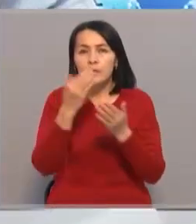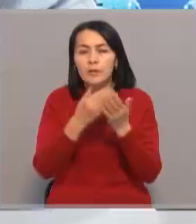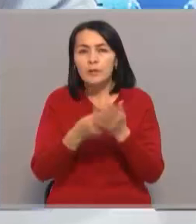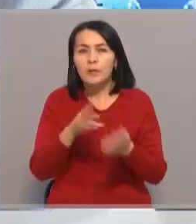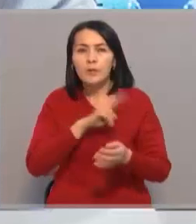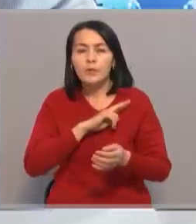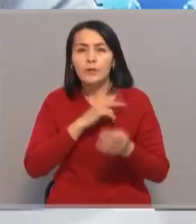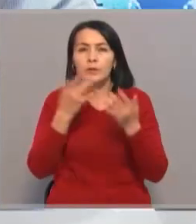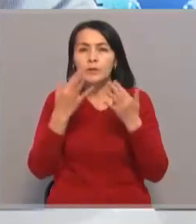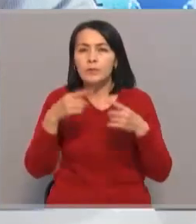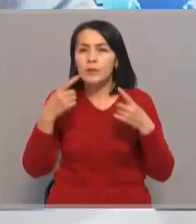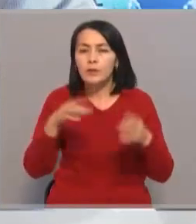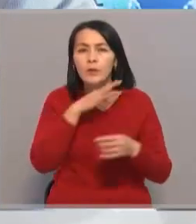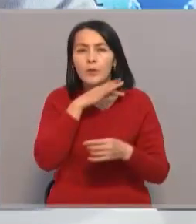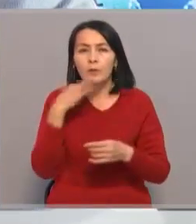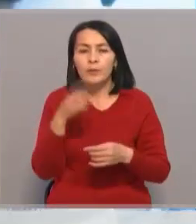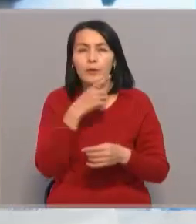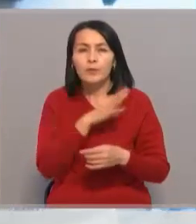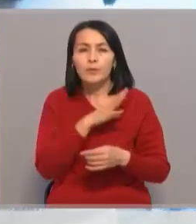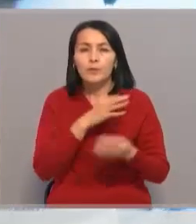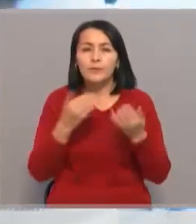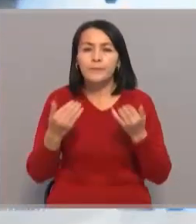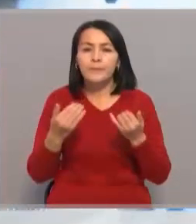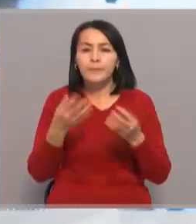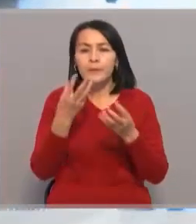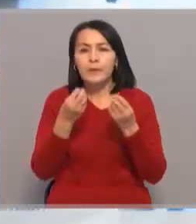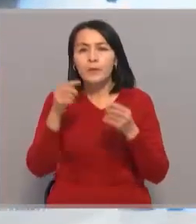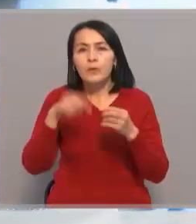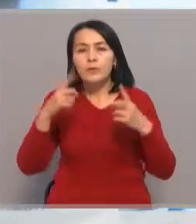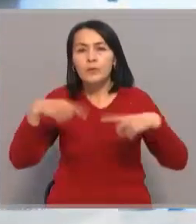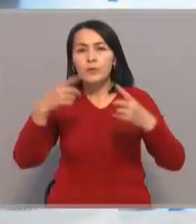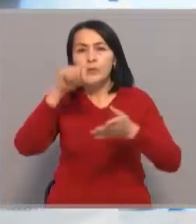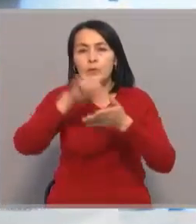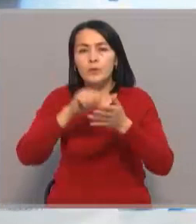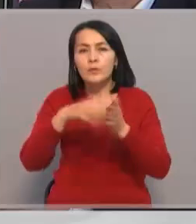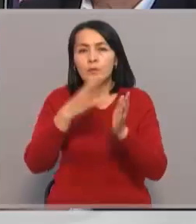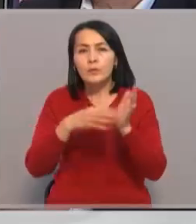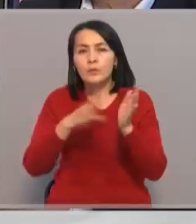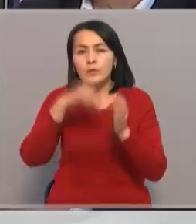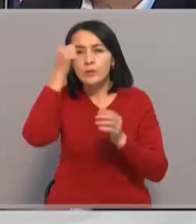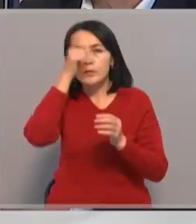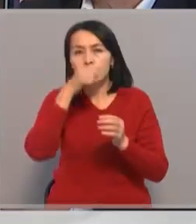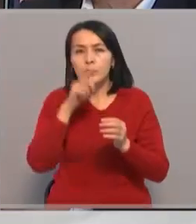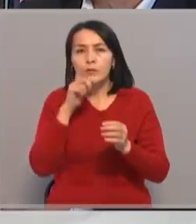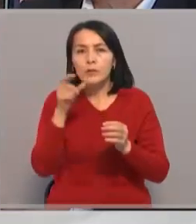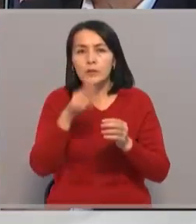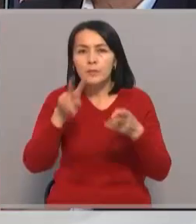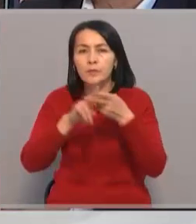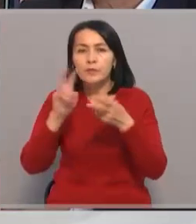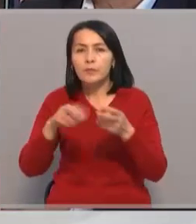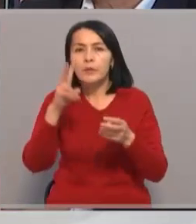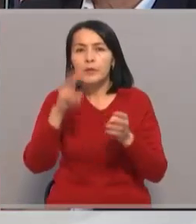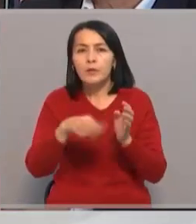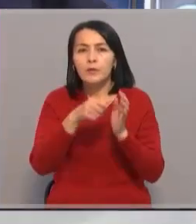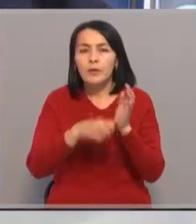марқұм болғандардың санын бұдан әлдеқайда көп екенін мәлімдеп келеді. Сондай-ақ осы көтеріліске қатысқан 99 жас азамат сотталып,